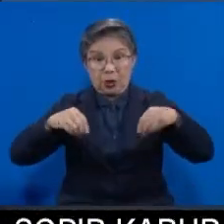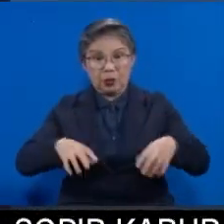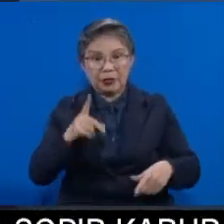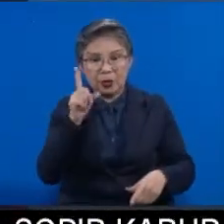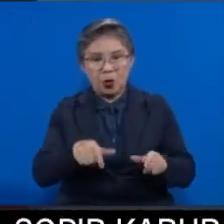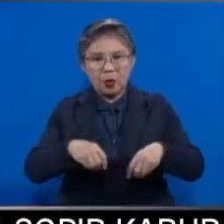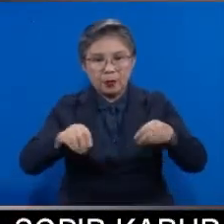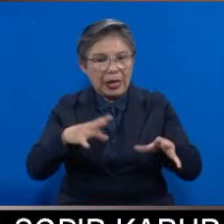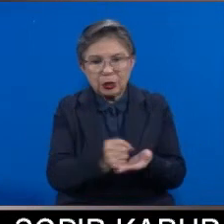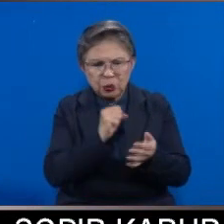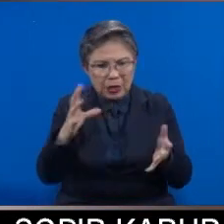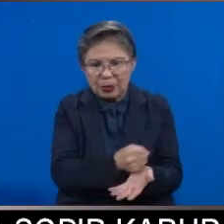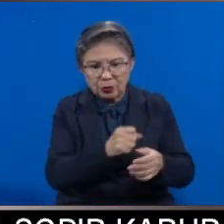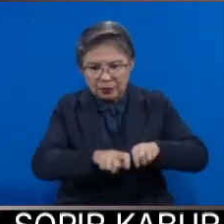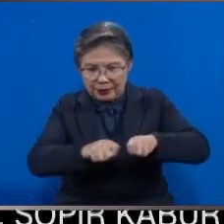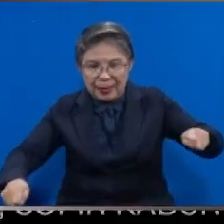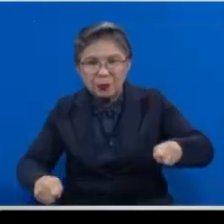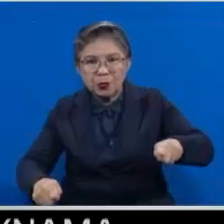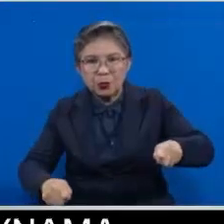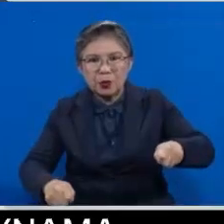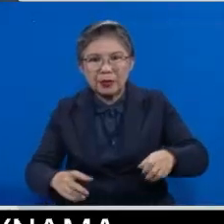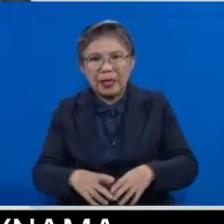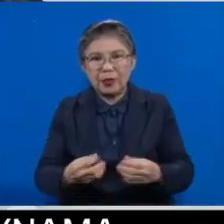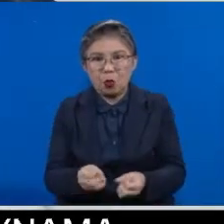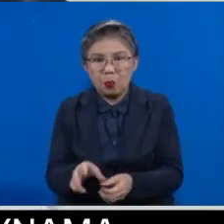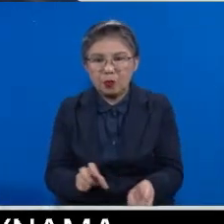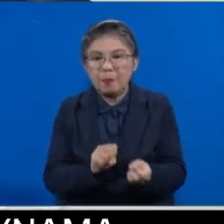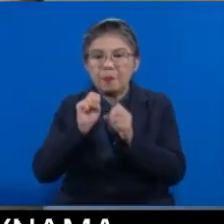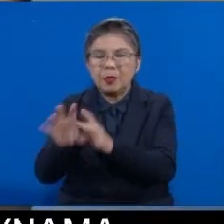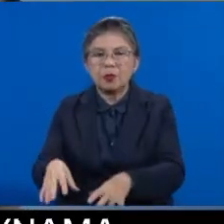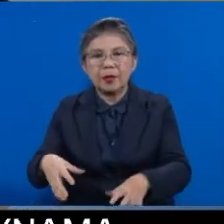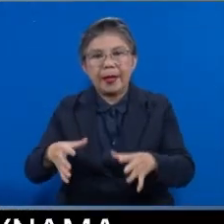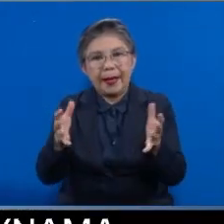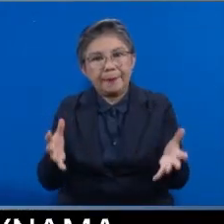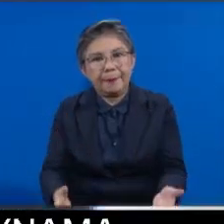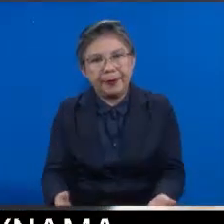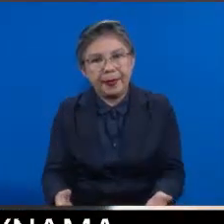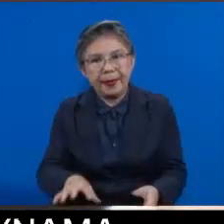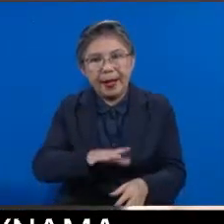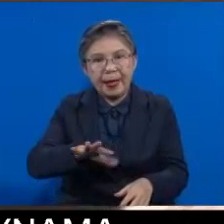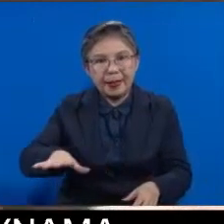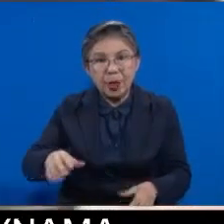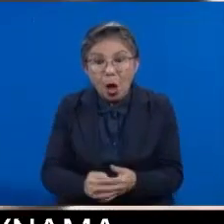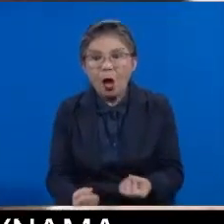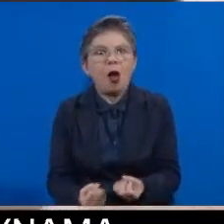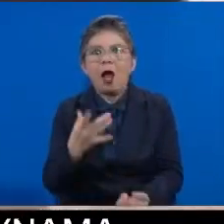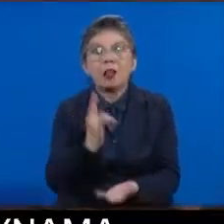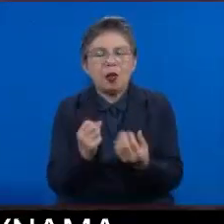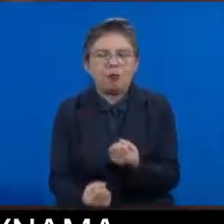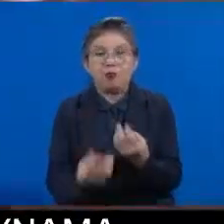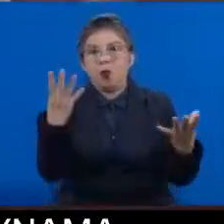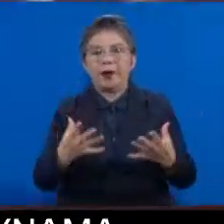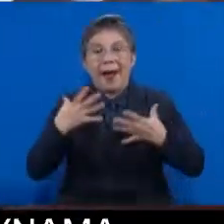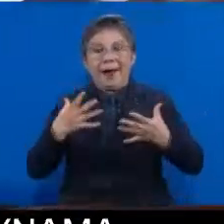salah satu pedagang lalu melepas tabung dari kompor dan memasukkannya ke dalam ember air. Tetapi api justru menyembur. Diduga